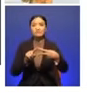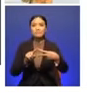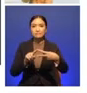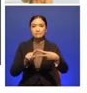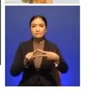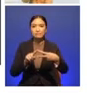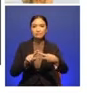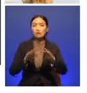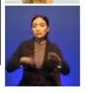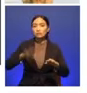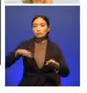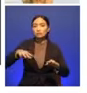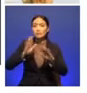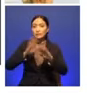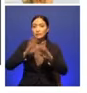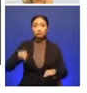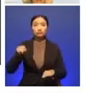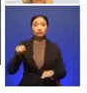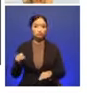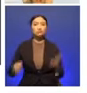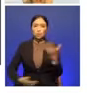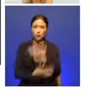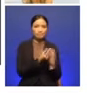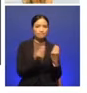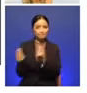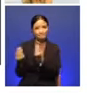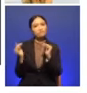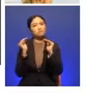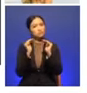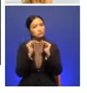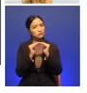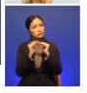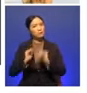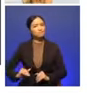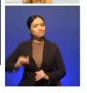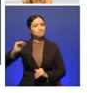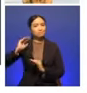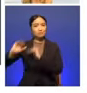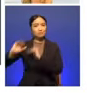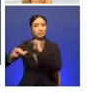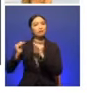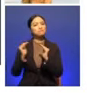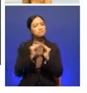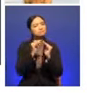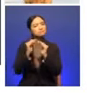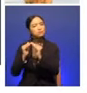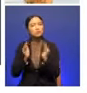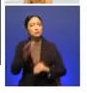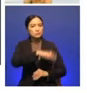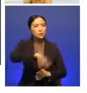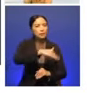เด็กในสารสงเคราะห์ควรจะได้รับโอกาสและสิทธิในการเติบโตพัฒนาการเนี่ยเท่าๆกับเด็กทั่ว